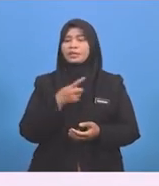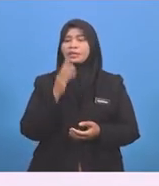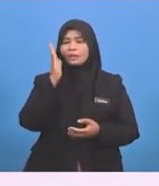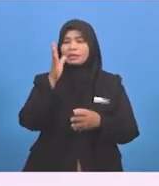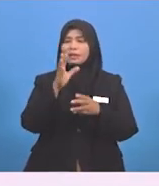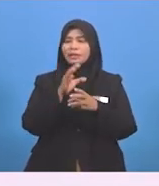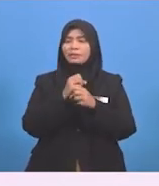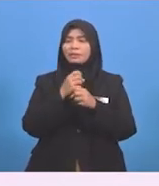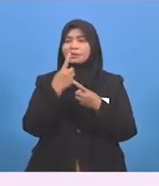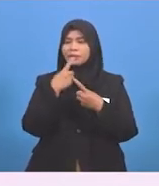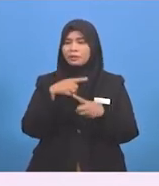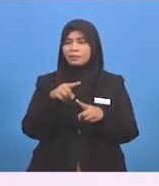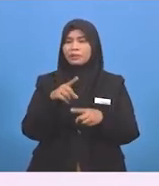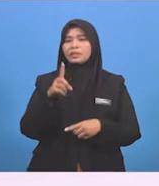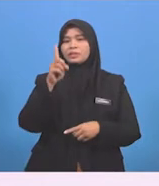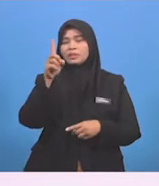Kita akan dapat jawapan